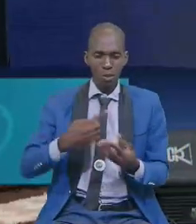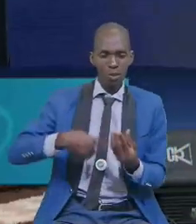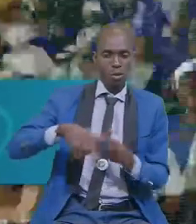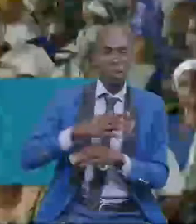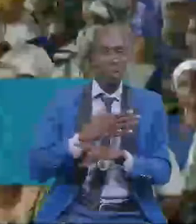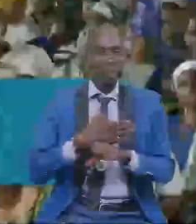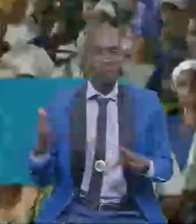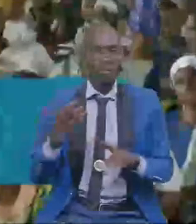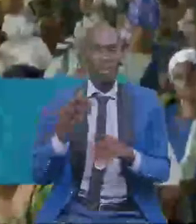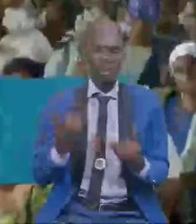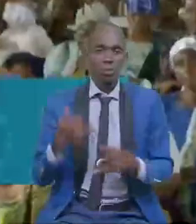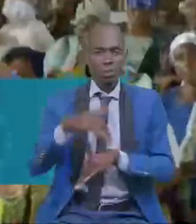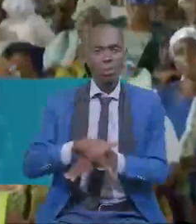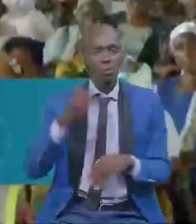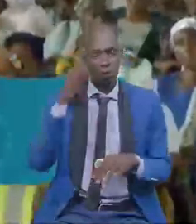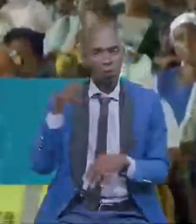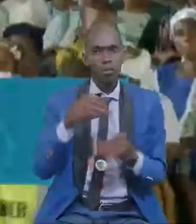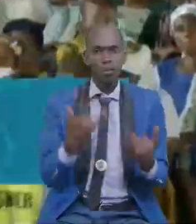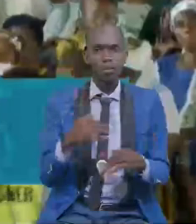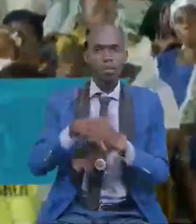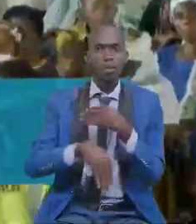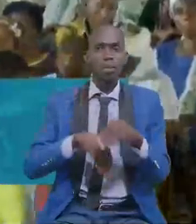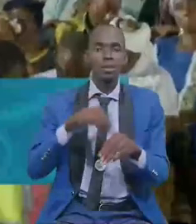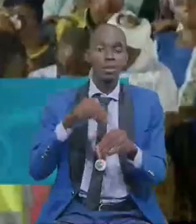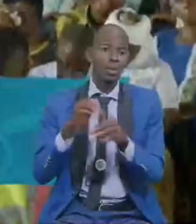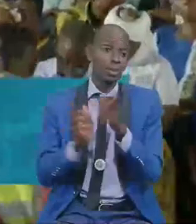Une transformation totale pour toi ce soir.